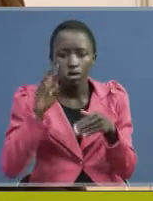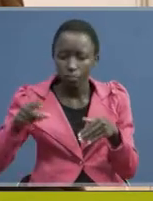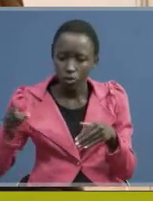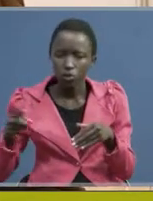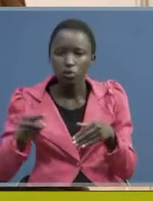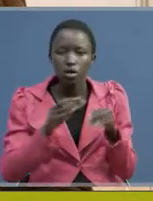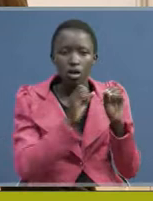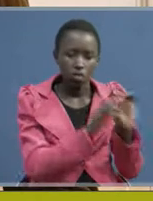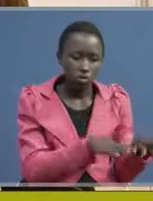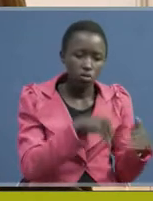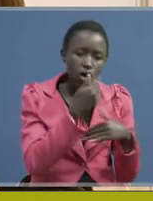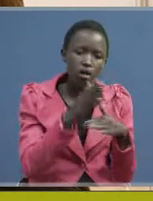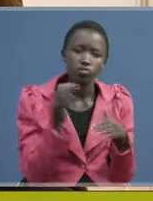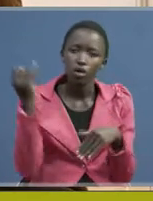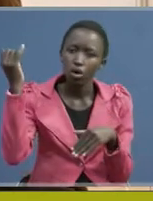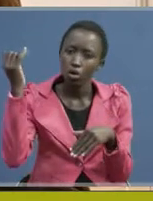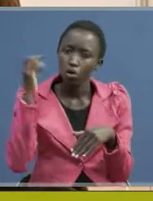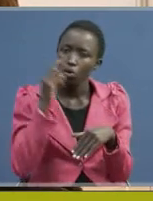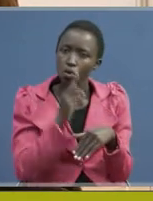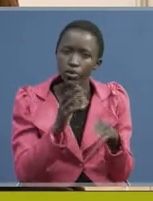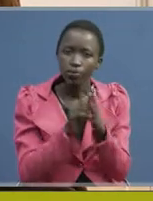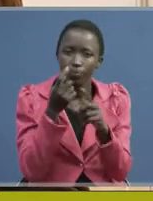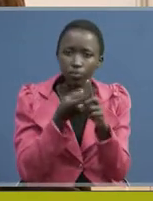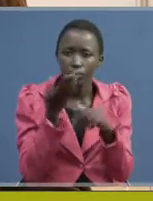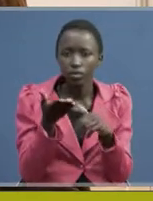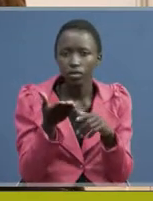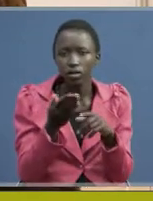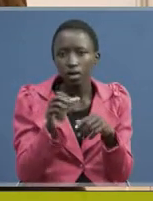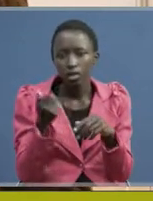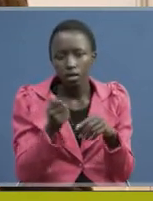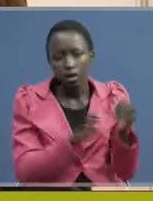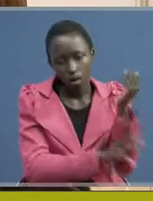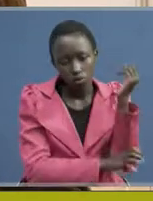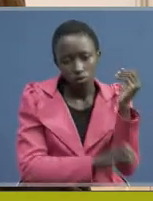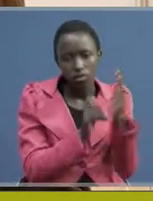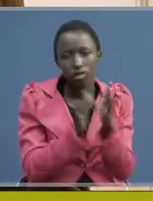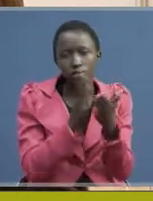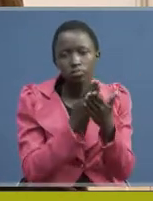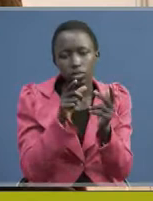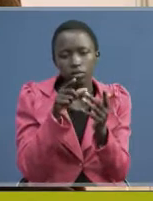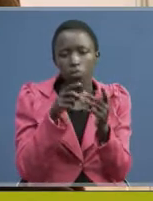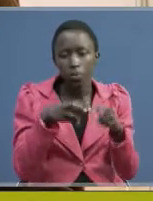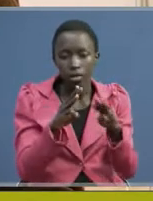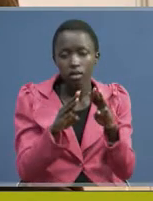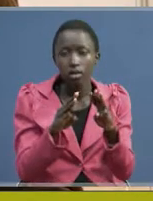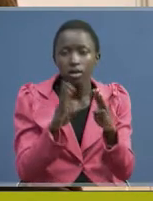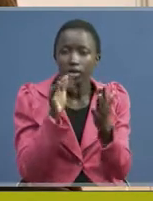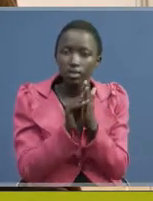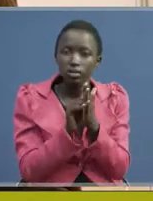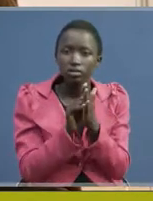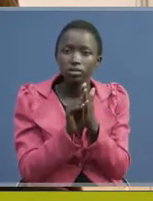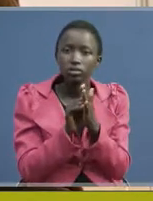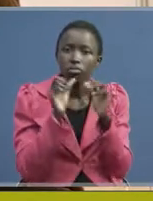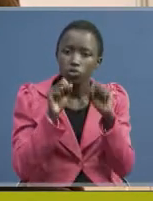mamilioni ya hasara kufuatia uagizaji wa bidhaa gushi kutoka mataifa ya ugaibuni. Njia ya kipekee ambayo serikali inaweza